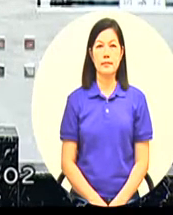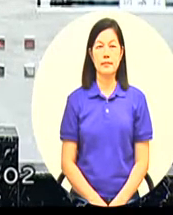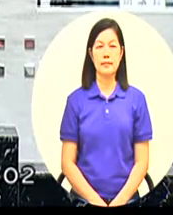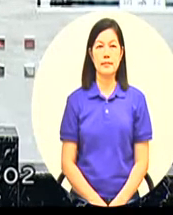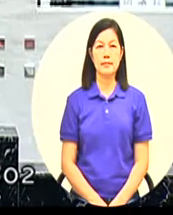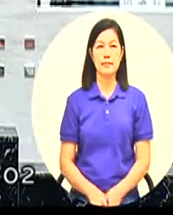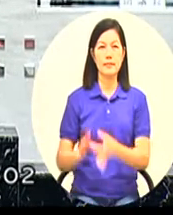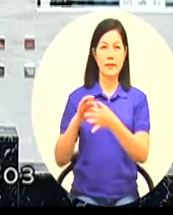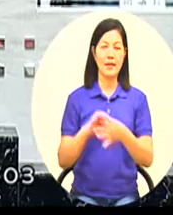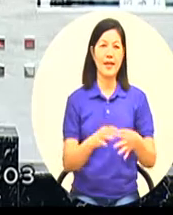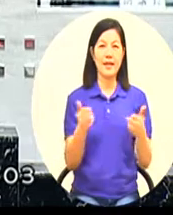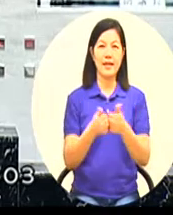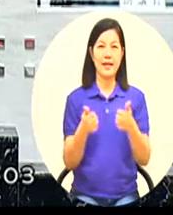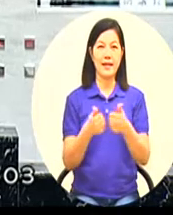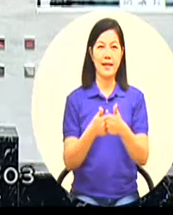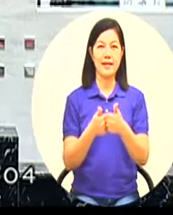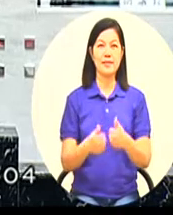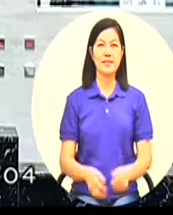来，继续开会。